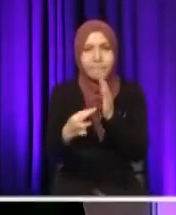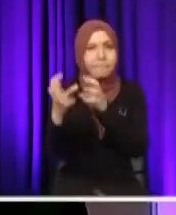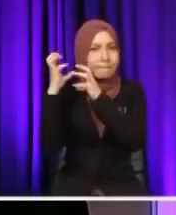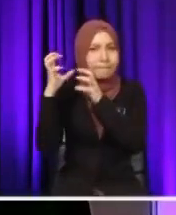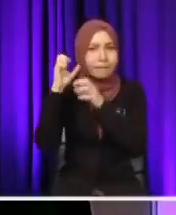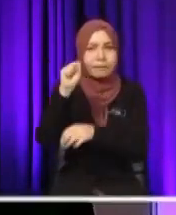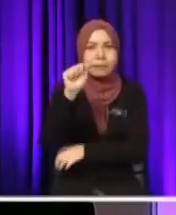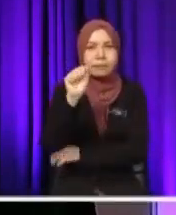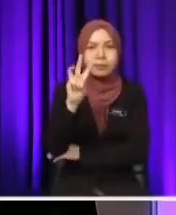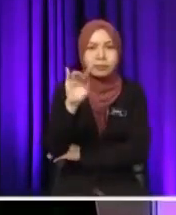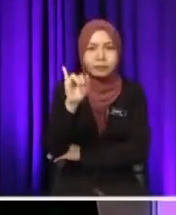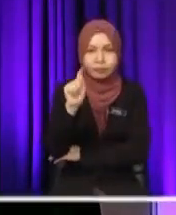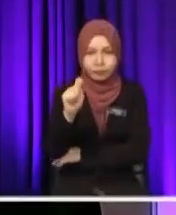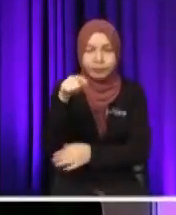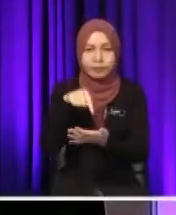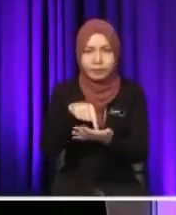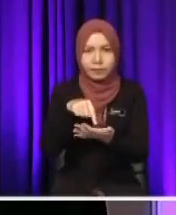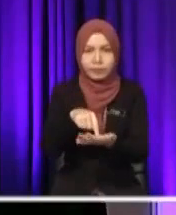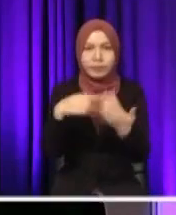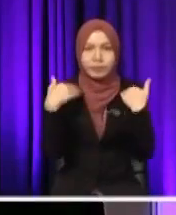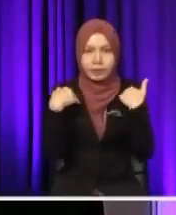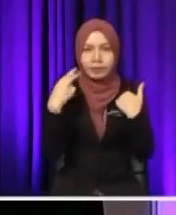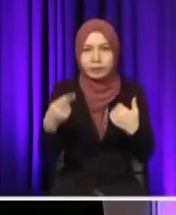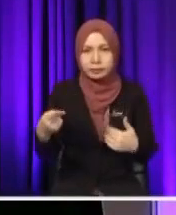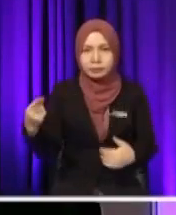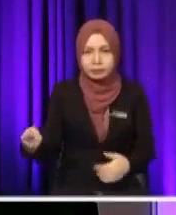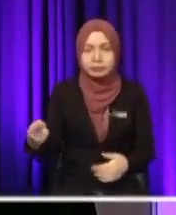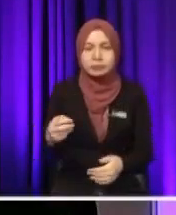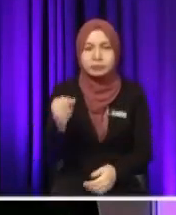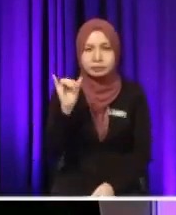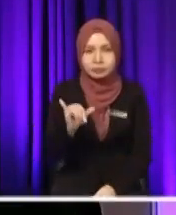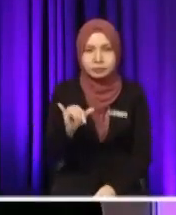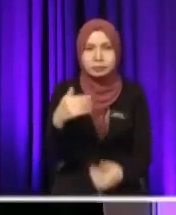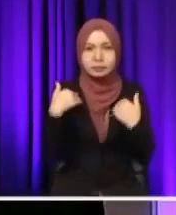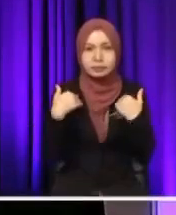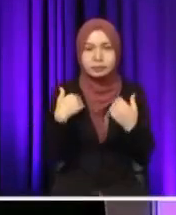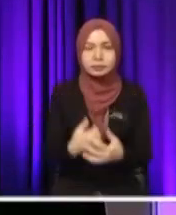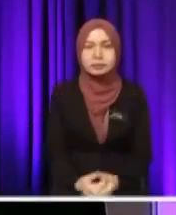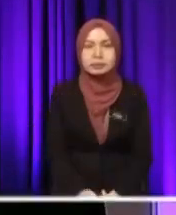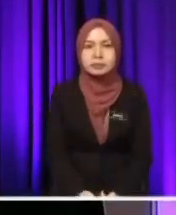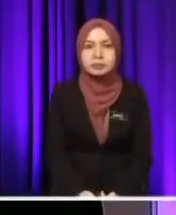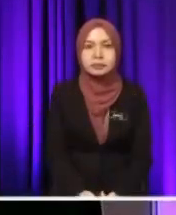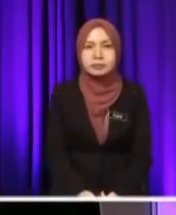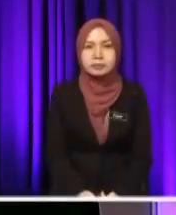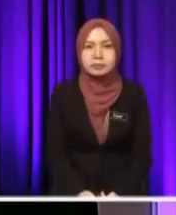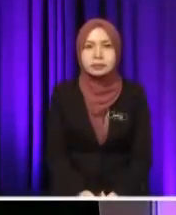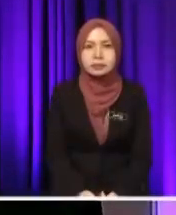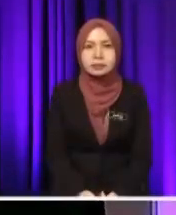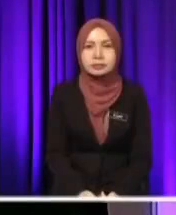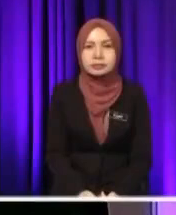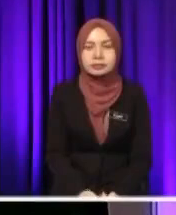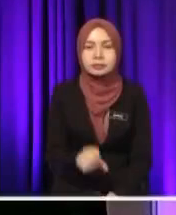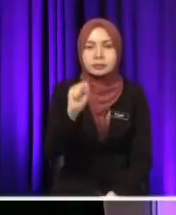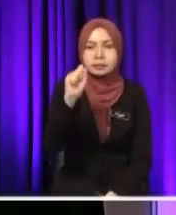ada dalam tersebut. Maksudnya mungkin salah satu daripadanya ditanya. Contohnya ditanya lebih kurang macam